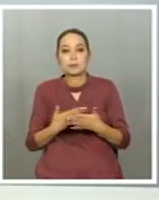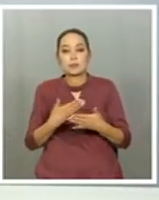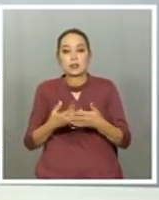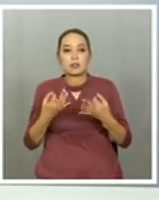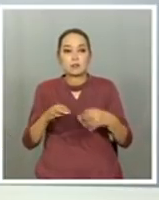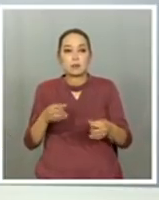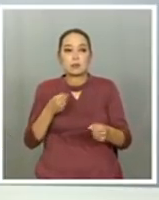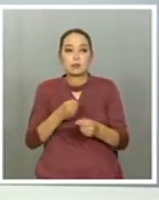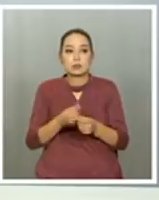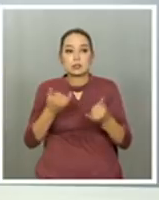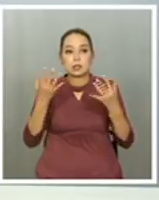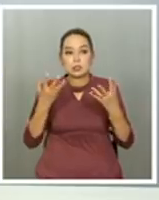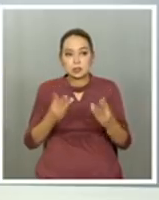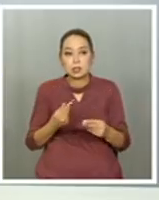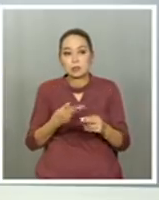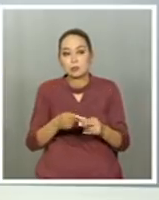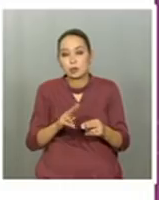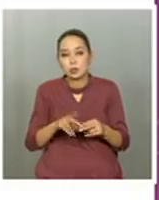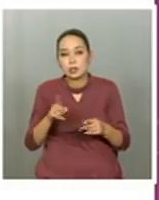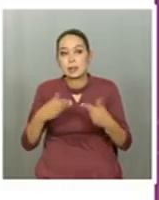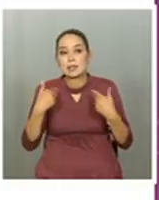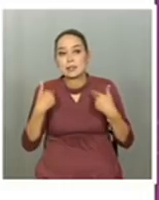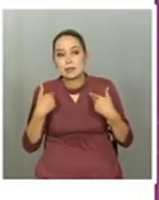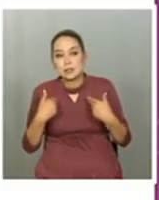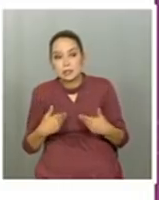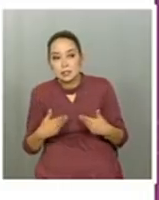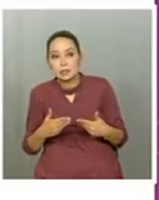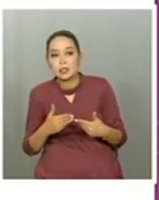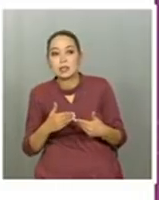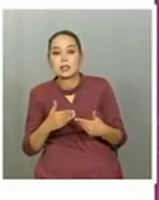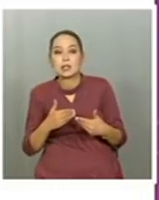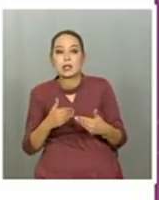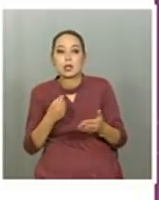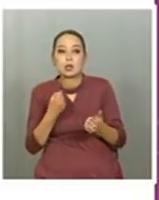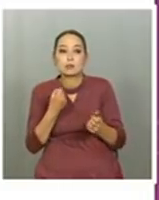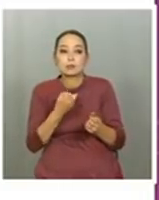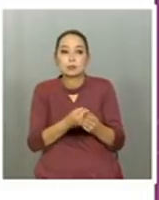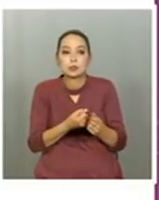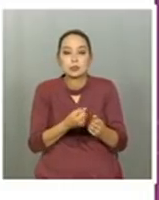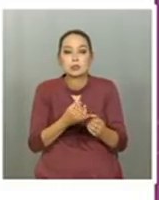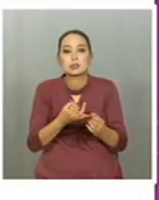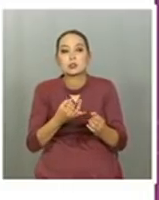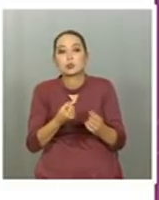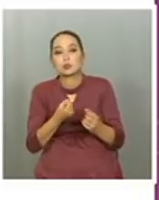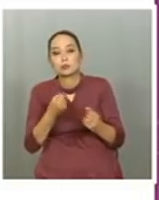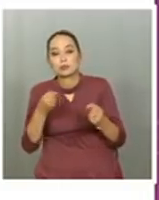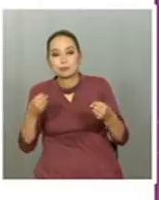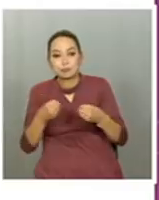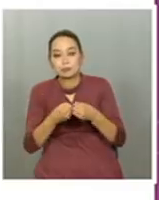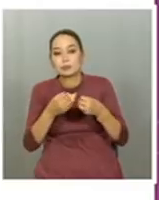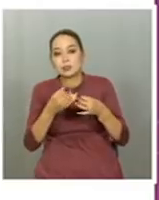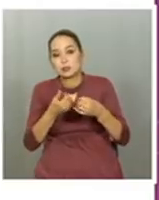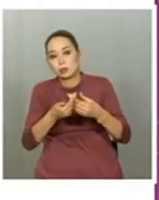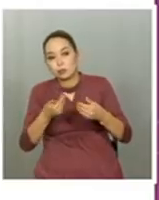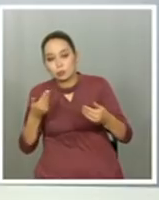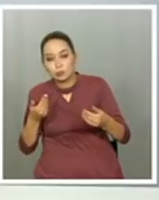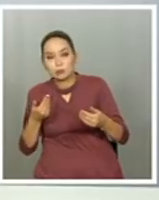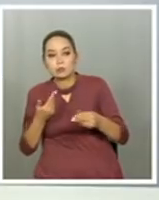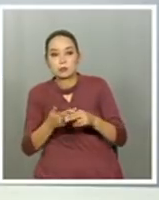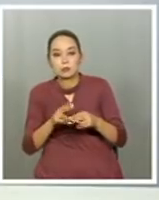кезінде бізде соқтығысуға дейінгі және одан кейінгі импульстары және жалпы кинетикалық энергиялары